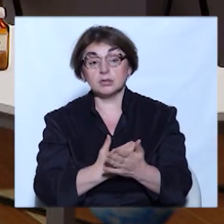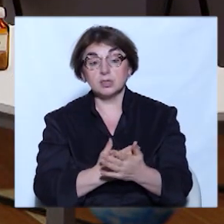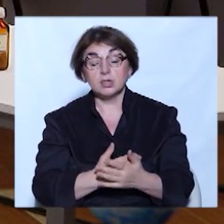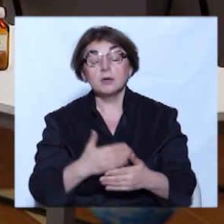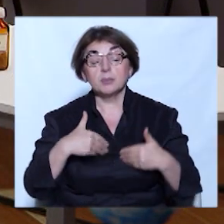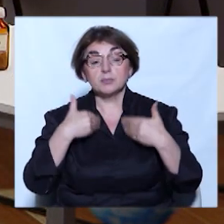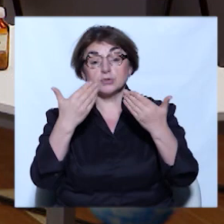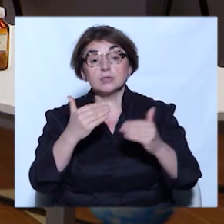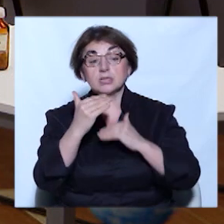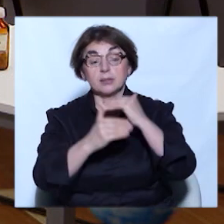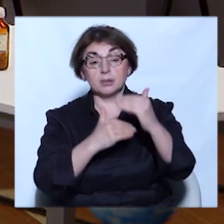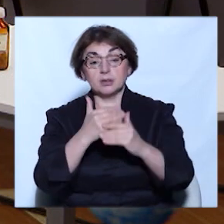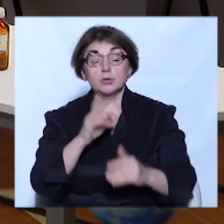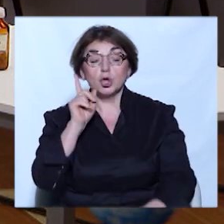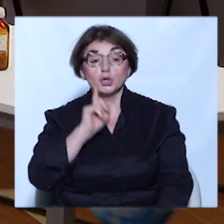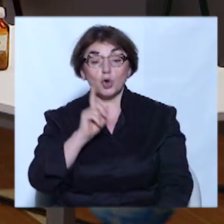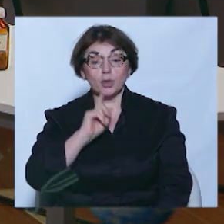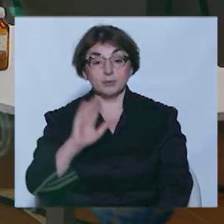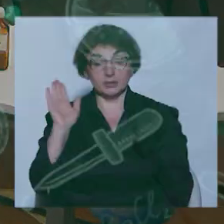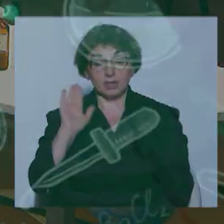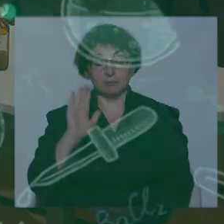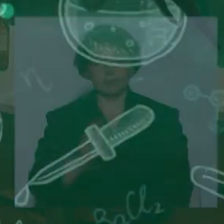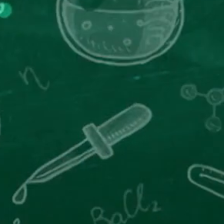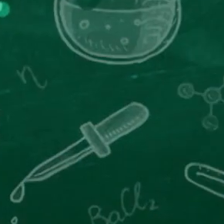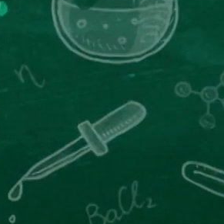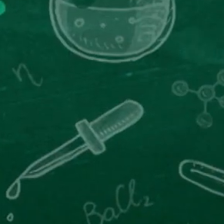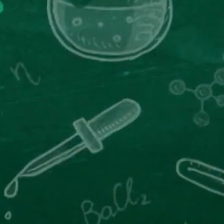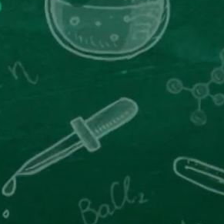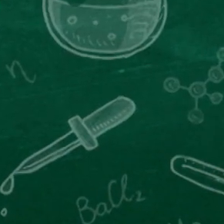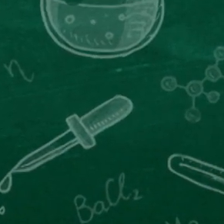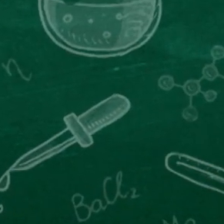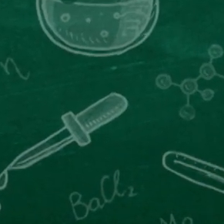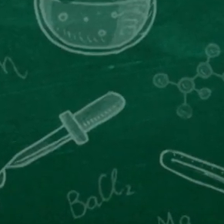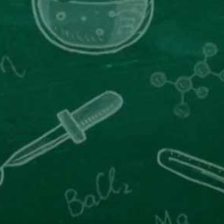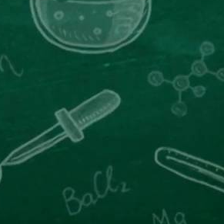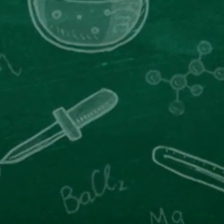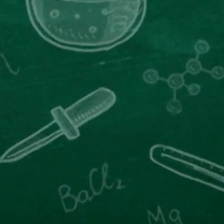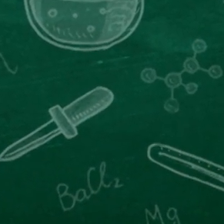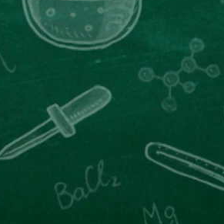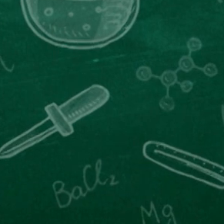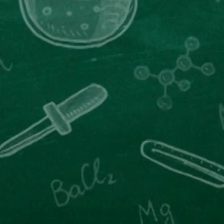გისურვო წარმატებები. დროებით.